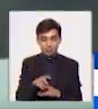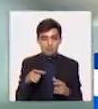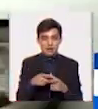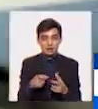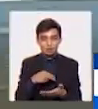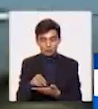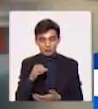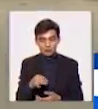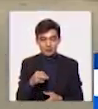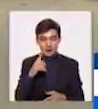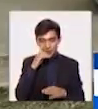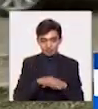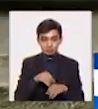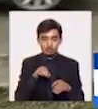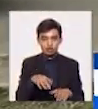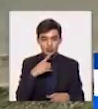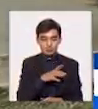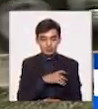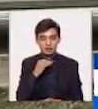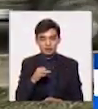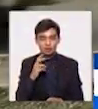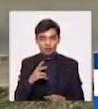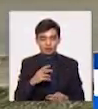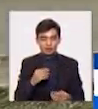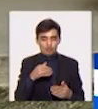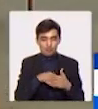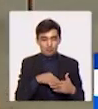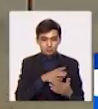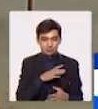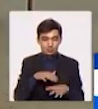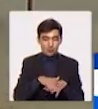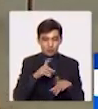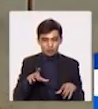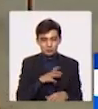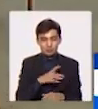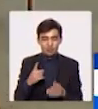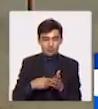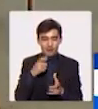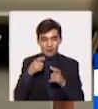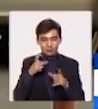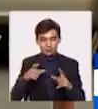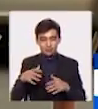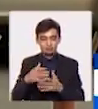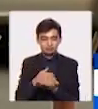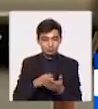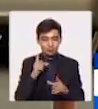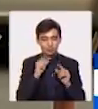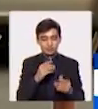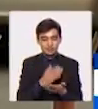осыны реттеп берсі дейді. Ал әркім иелік етіп, қалтасын қампайтып жатқан қалааралық жолаушы тасымалдау саласы қатаң бақылауға